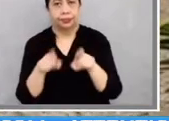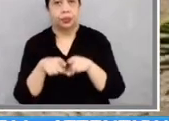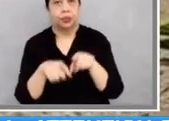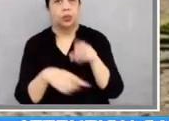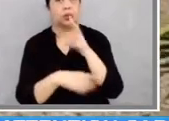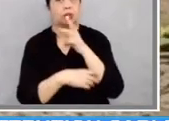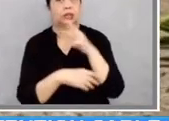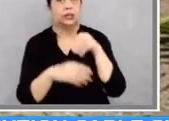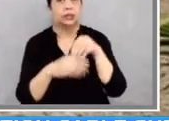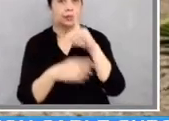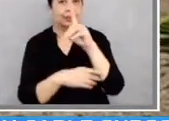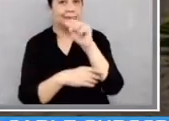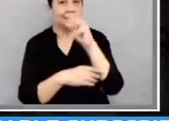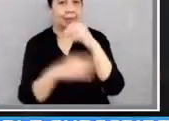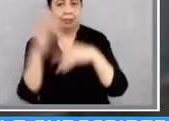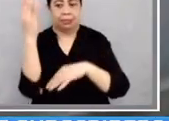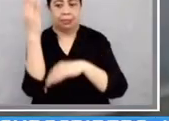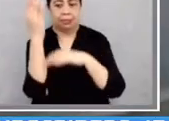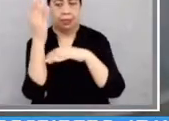Pero bago maramdaman ang El Nino,